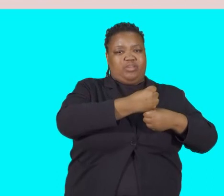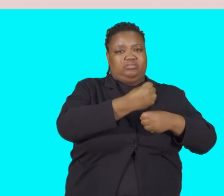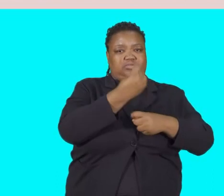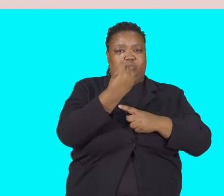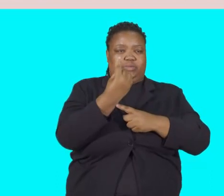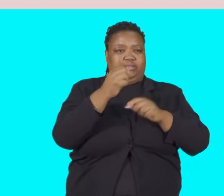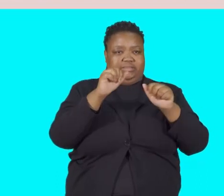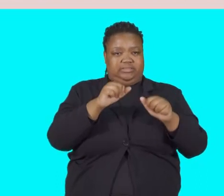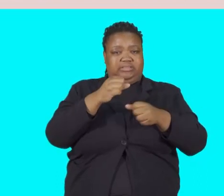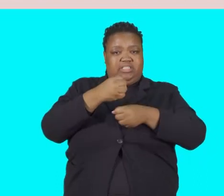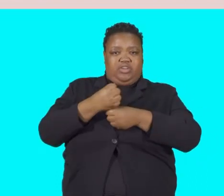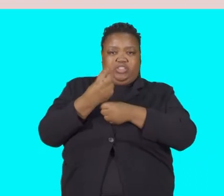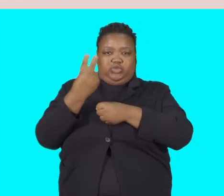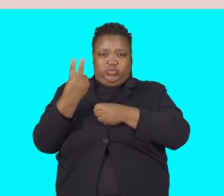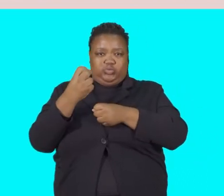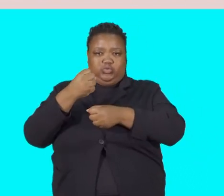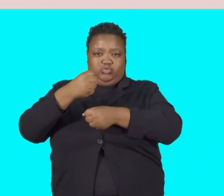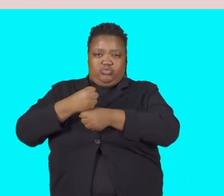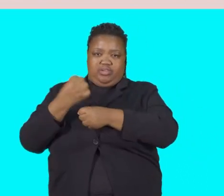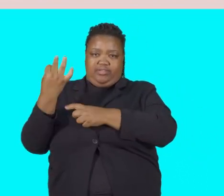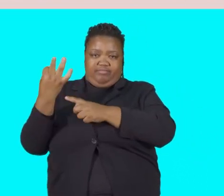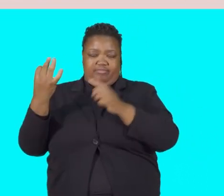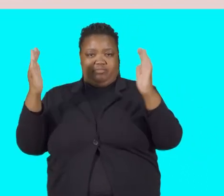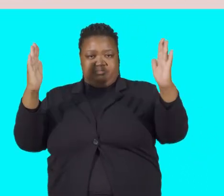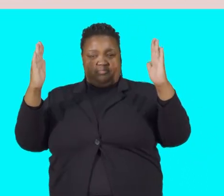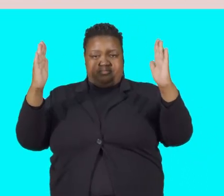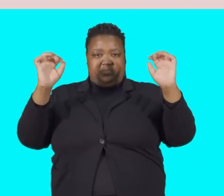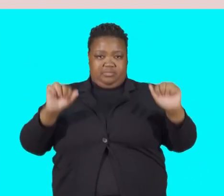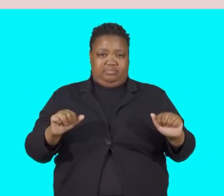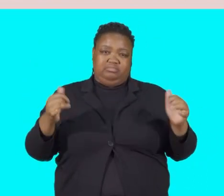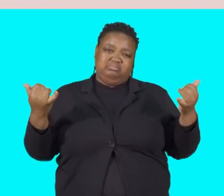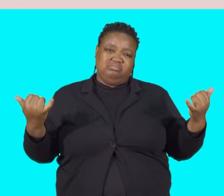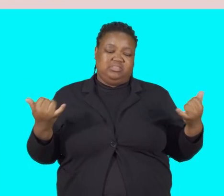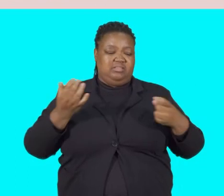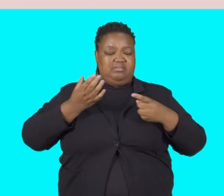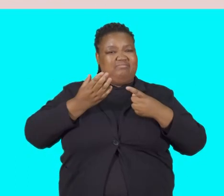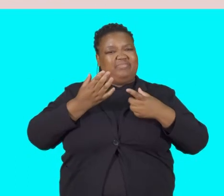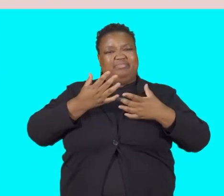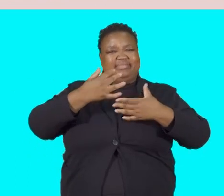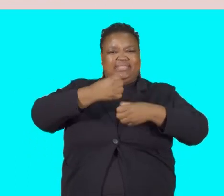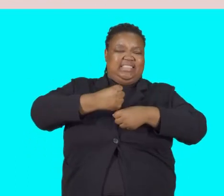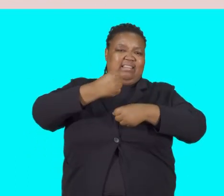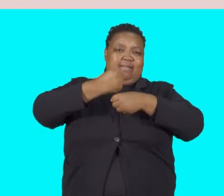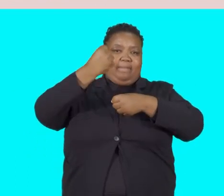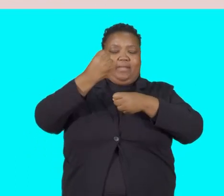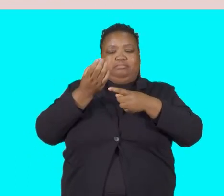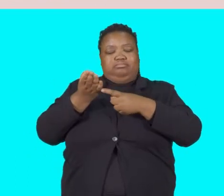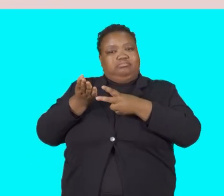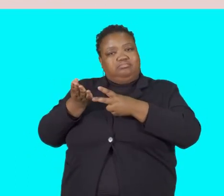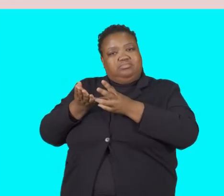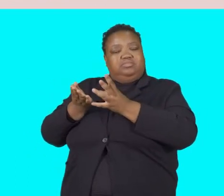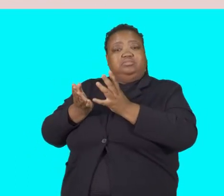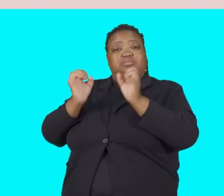lesibini ukuya kwibanga lesithathu. Sizawuthetha ke ngamagqabantshintshi esigaba esisiseko abonisa